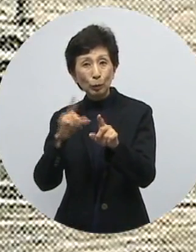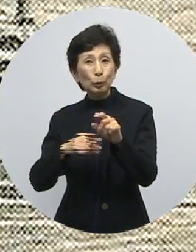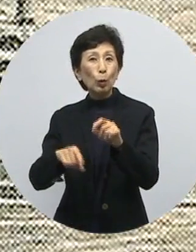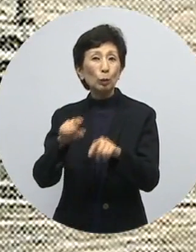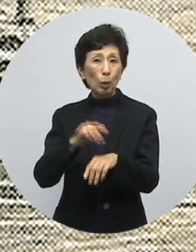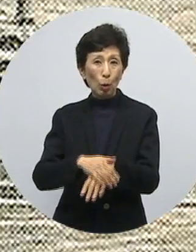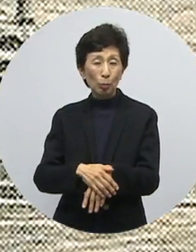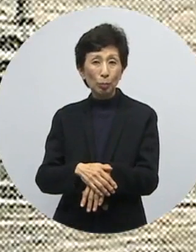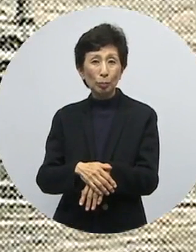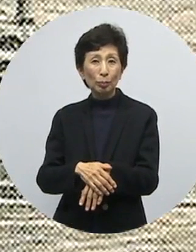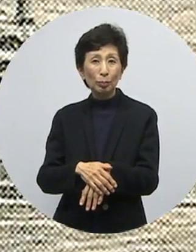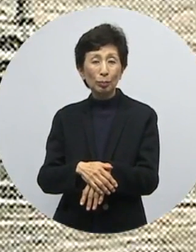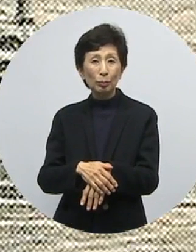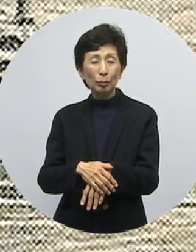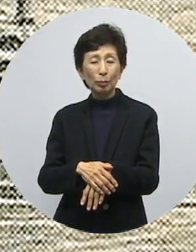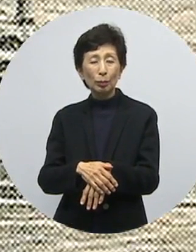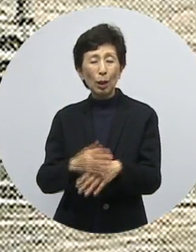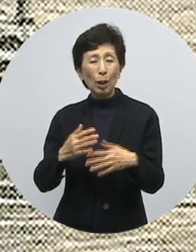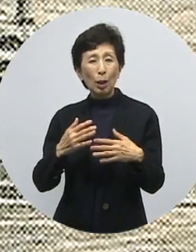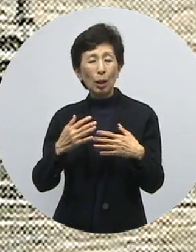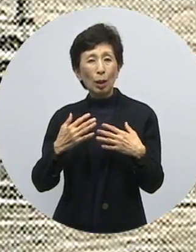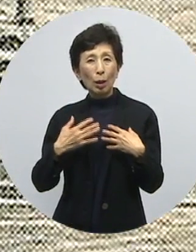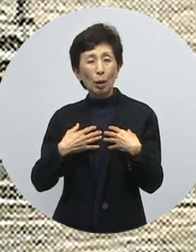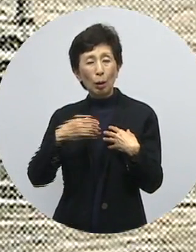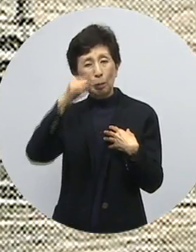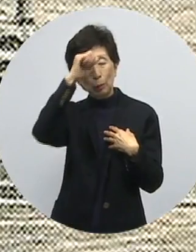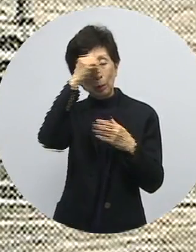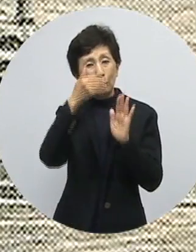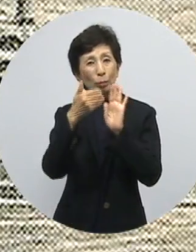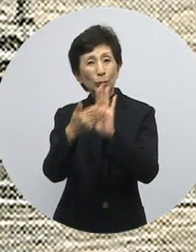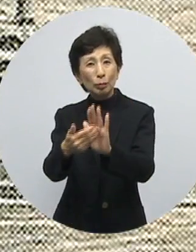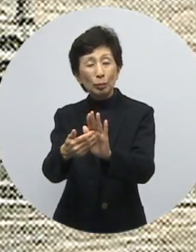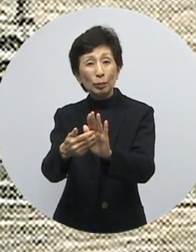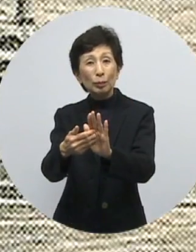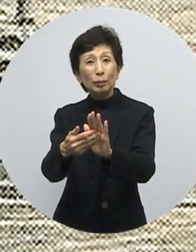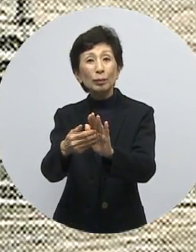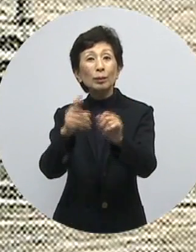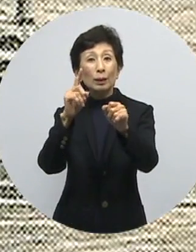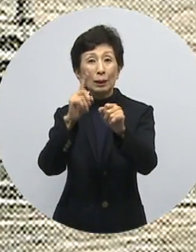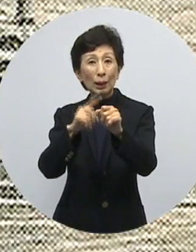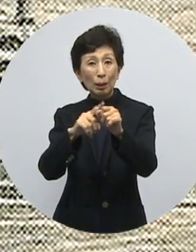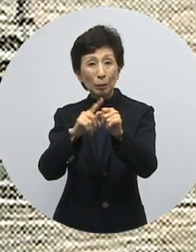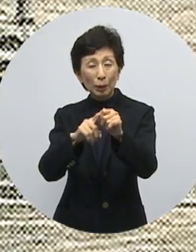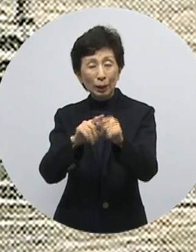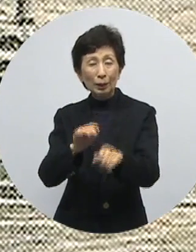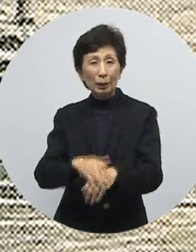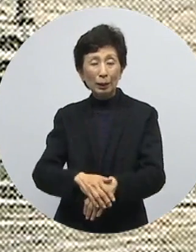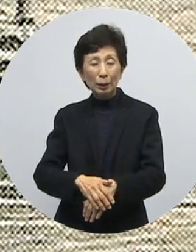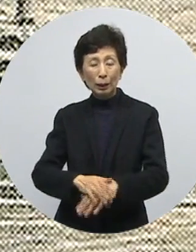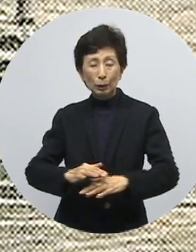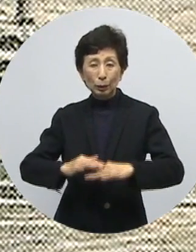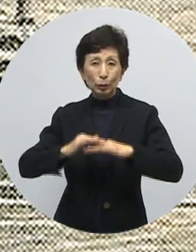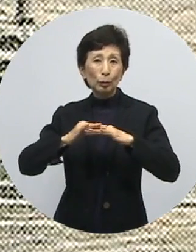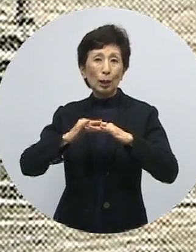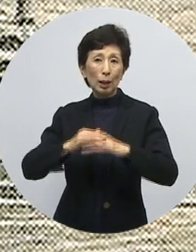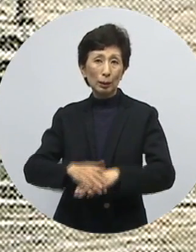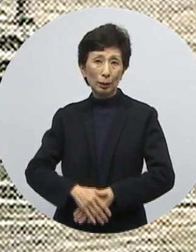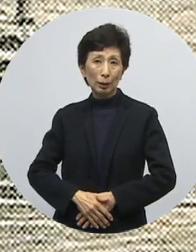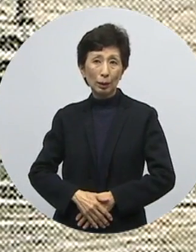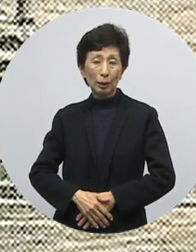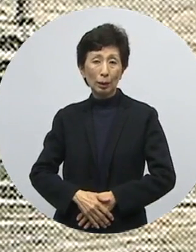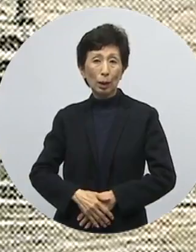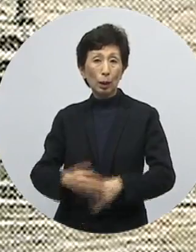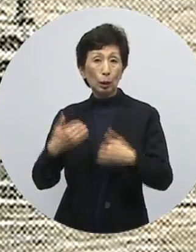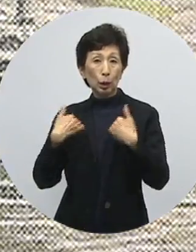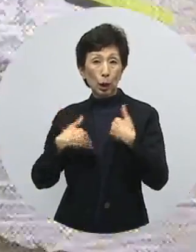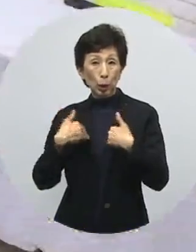も、要するに結核にならないために塩水に浸かって海水浴を楽しむということで